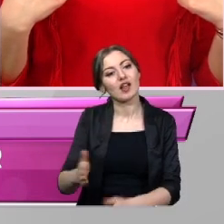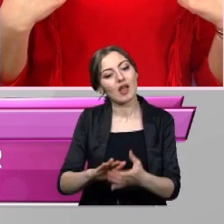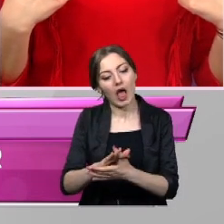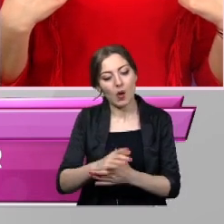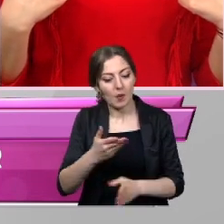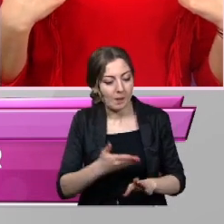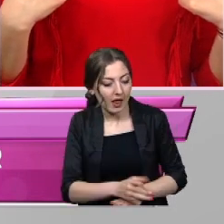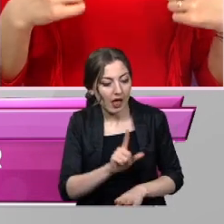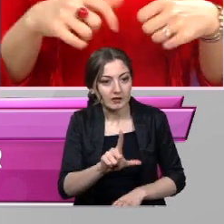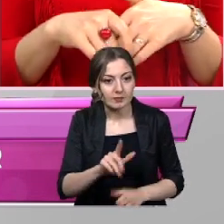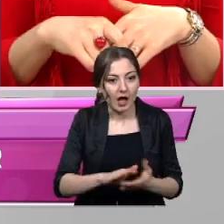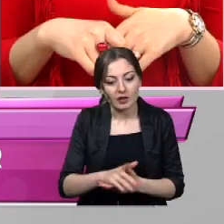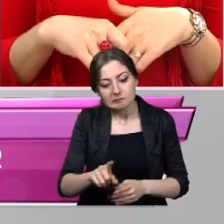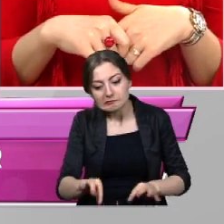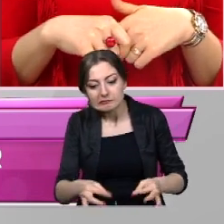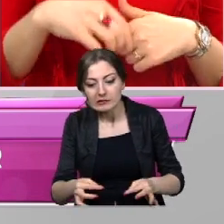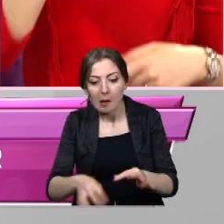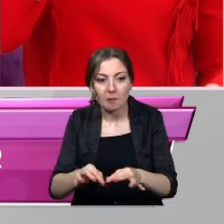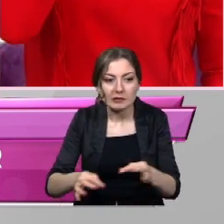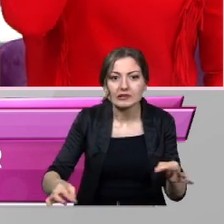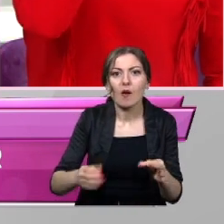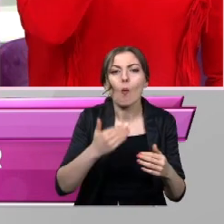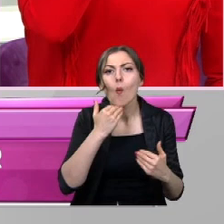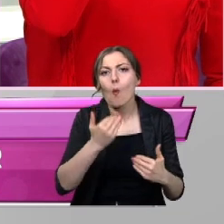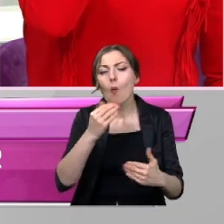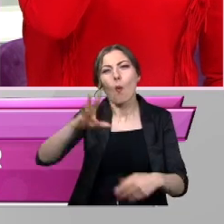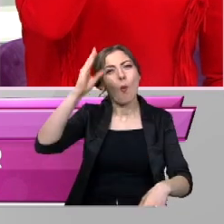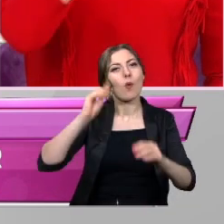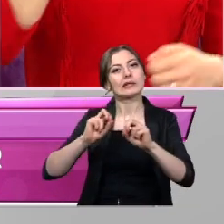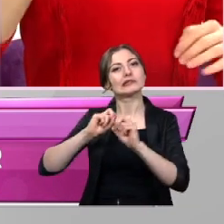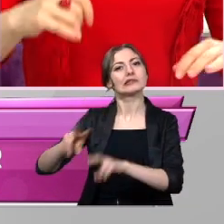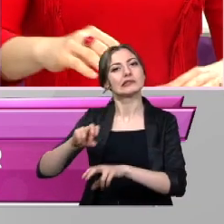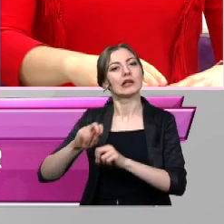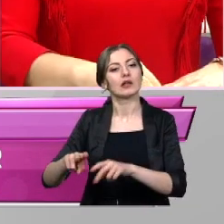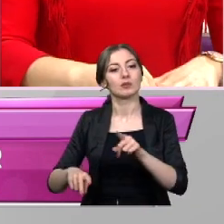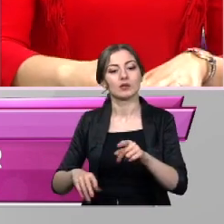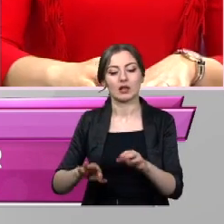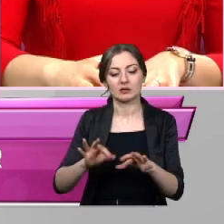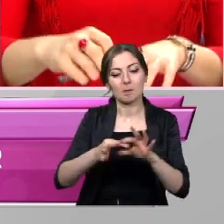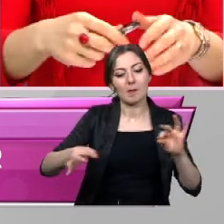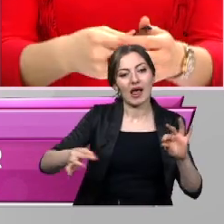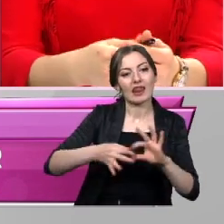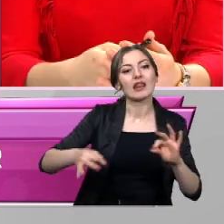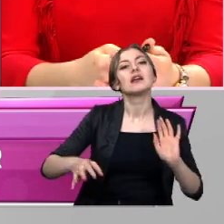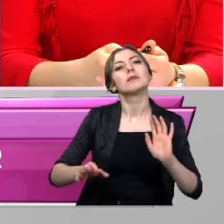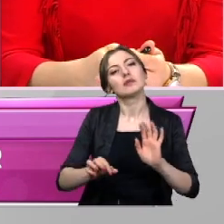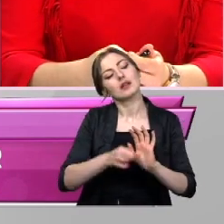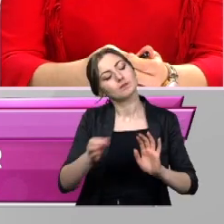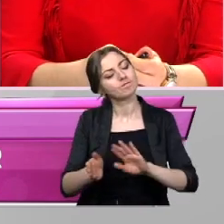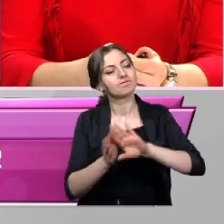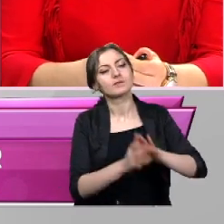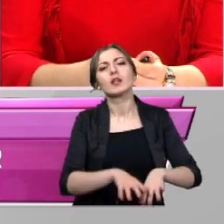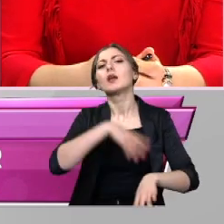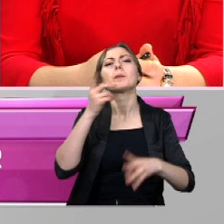ayakkabı seçiminde doğru yapmak lazım değil Bağcılar'a yakınlarında bir rahatını böyle bilen ayakkabıları da tercih etmek lazım öpüyoruz diğer